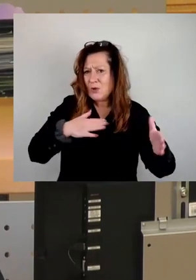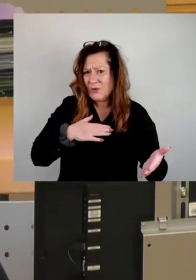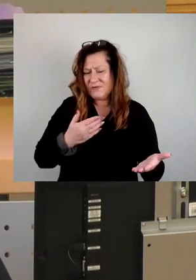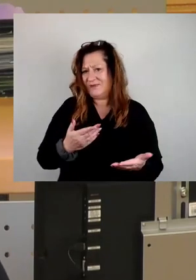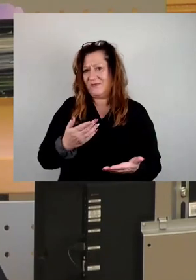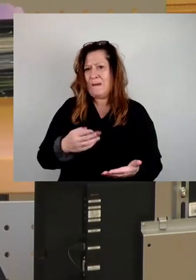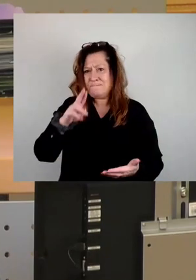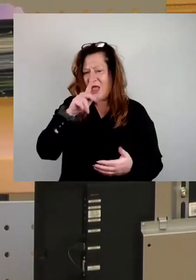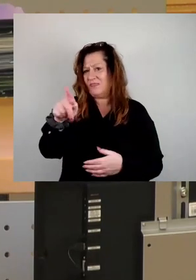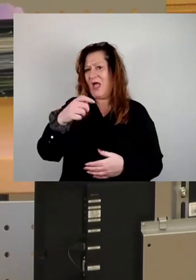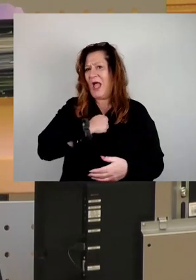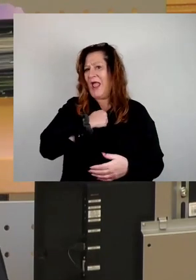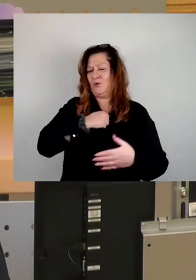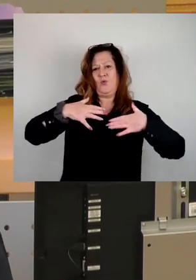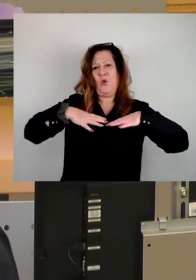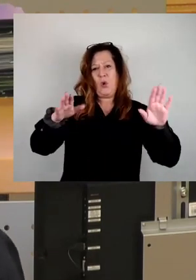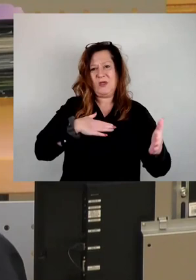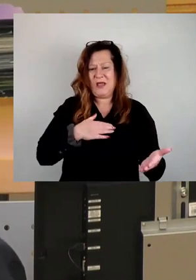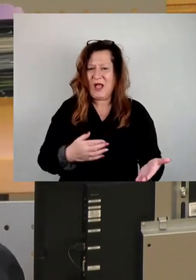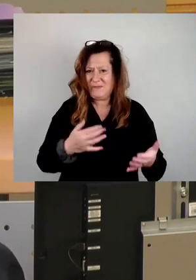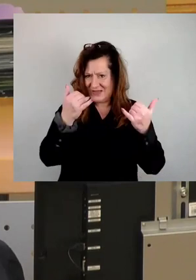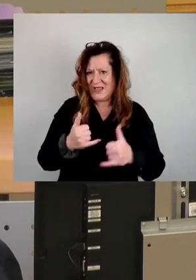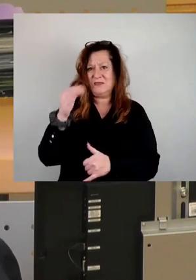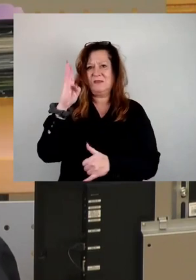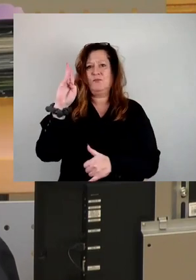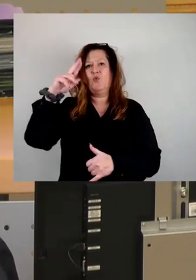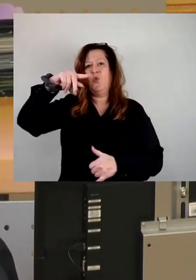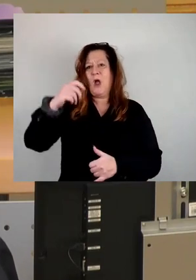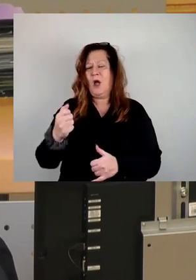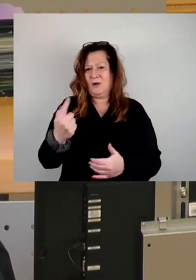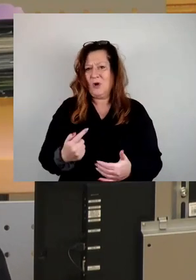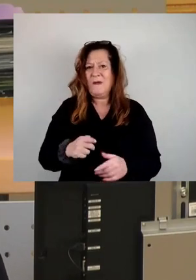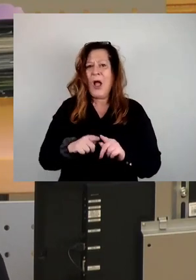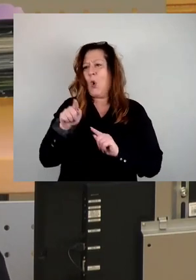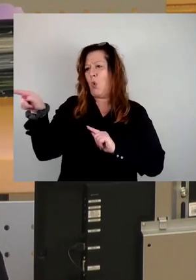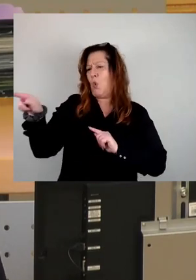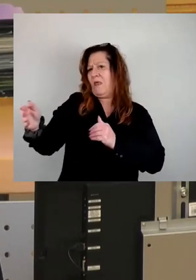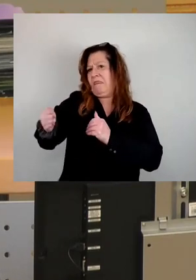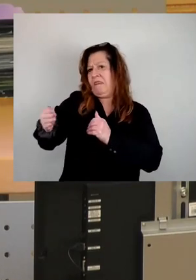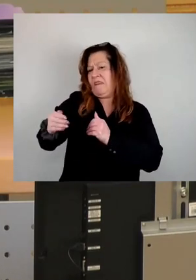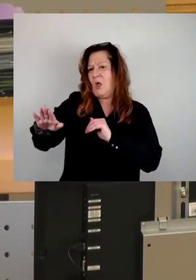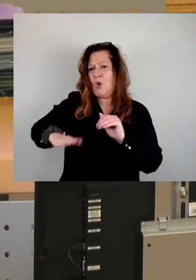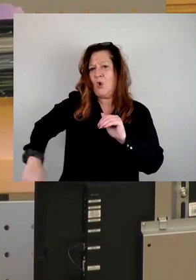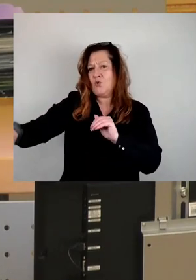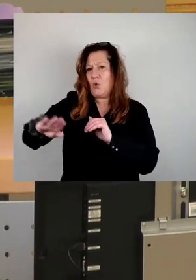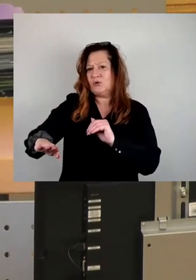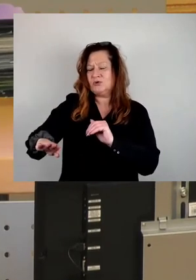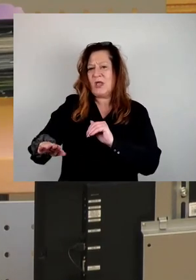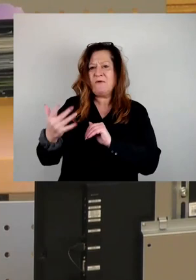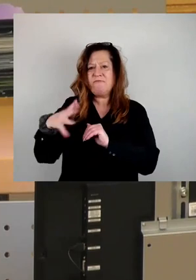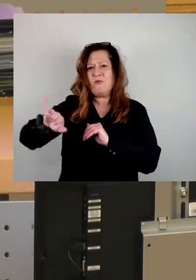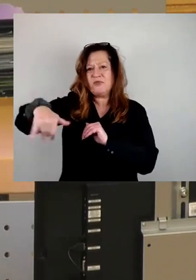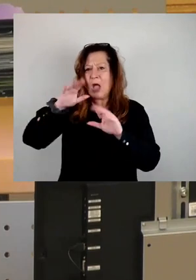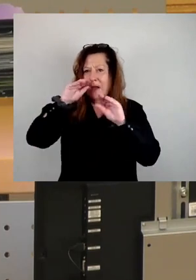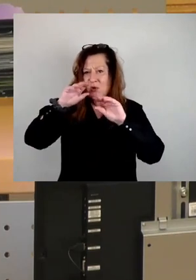Besitz Glück gehabt, dass wir jetzt mit der Buga kommen. Das war bei dem Grundstück hier drüben auch. Man hätte es vielleicht 50 Jahre nie verwenden können. Das ist nun